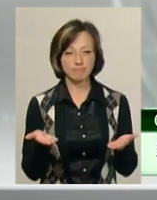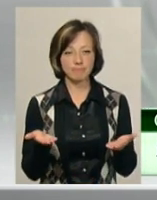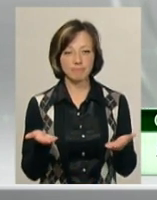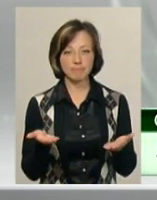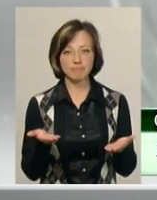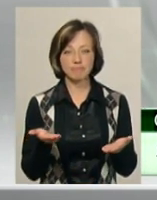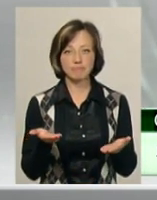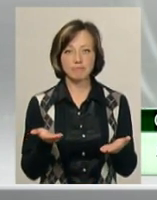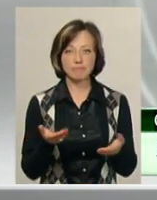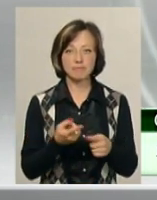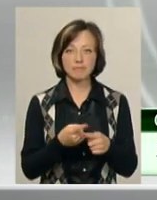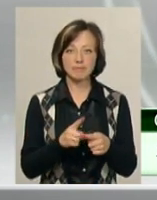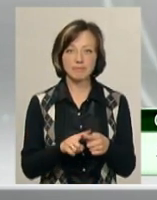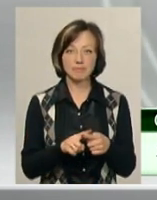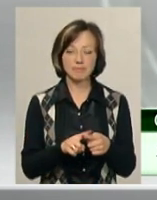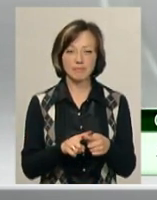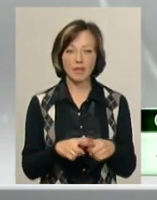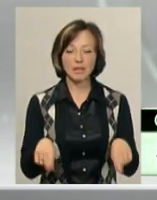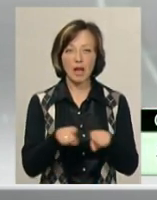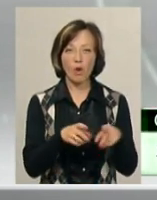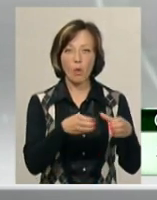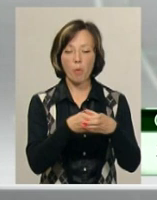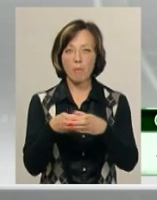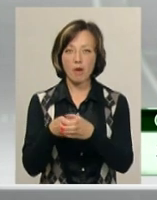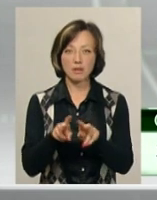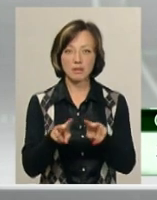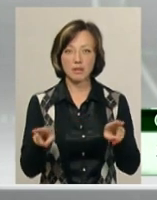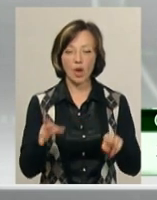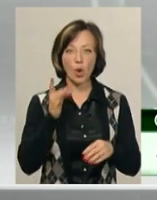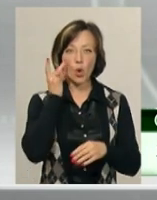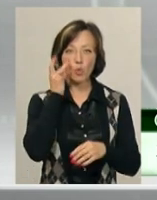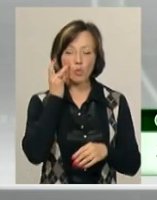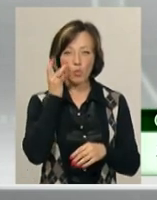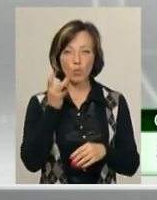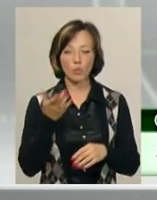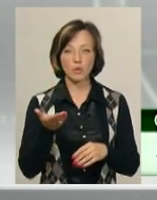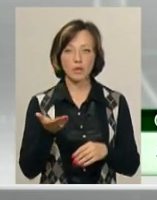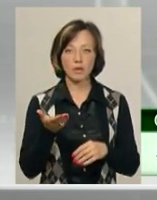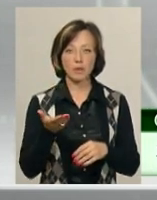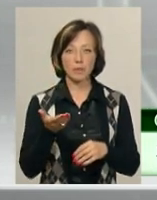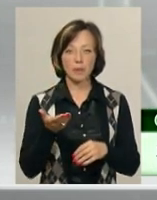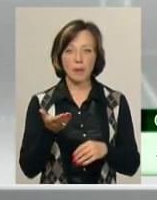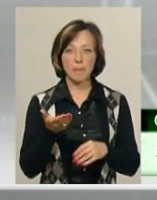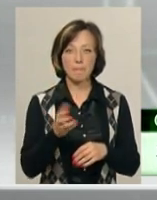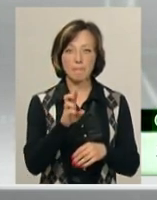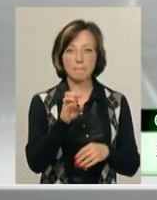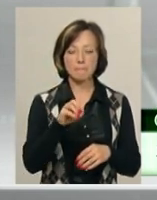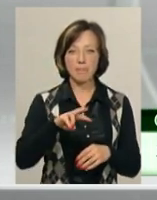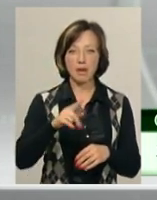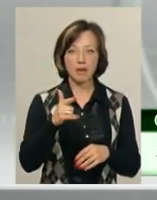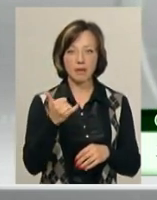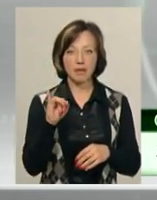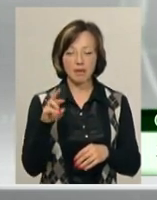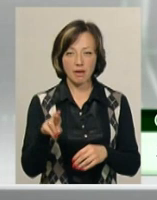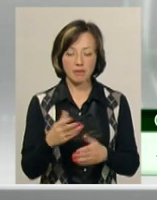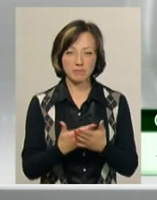мали б бути в п'ятірці точно. Такі команди, як Румунія, такі команди, як Бельгія, вони є,